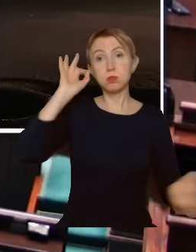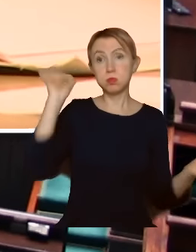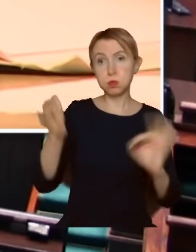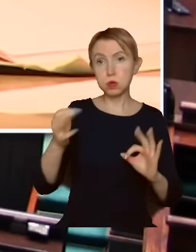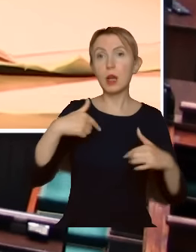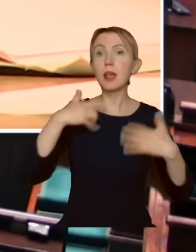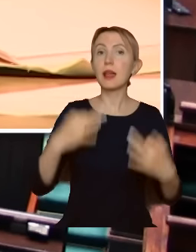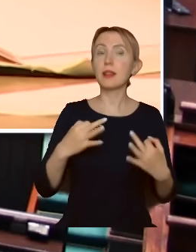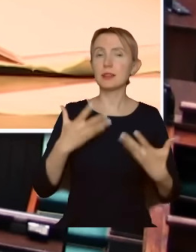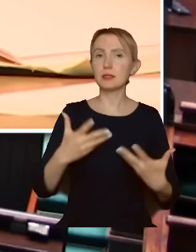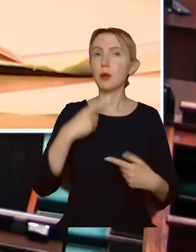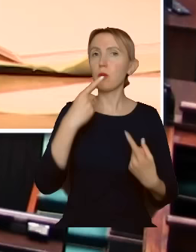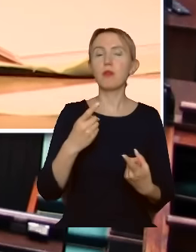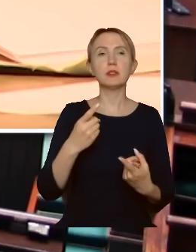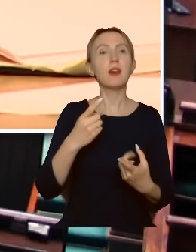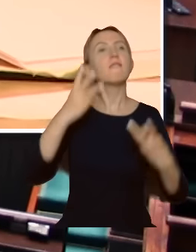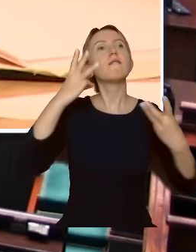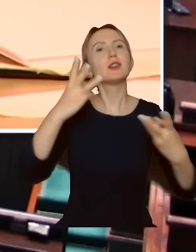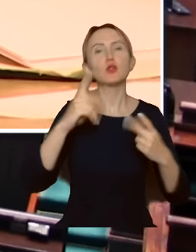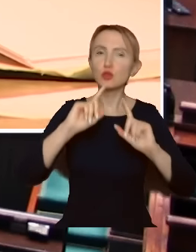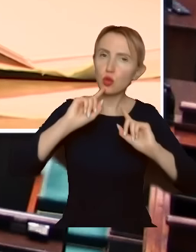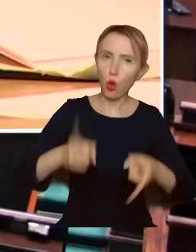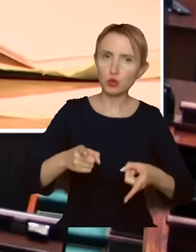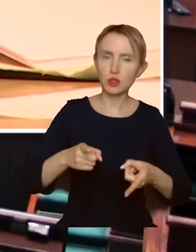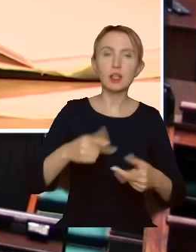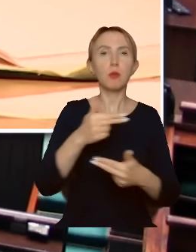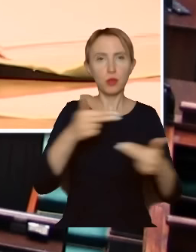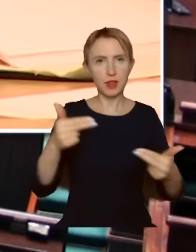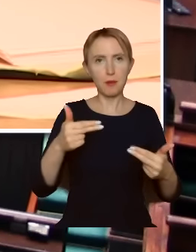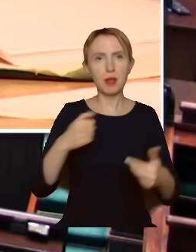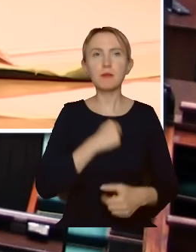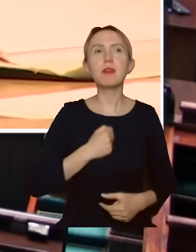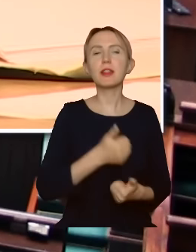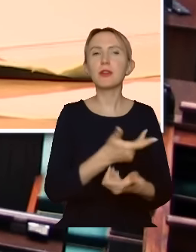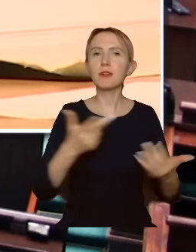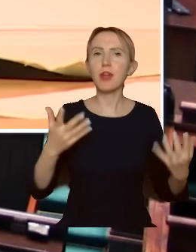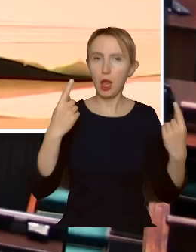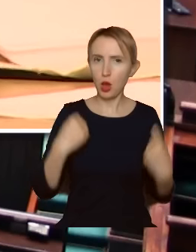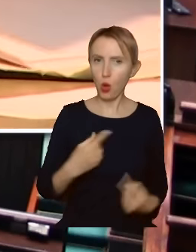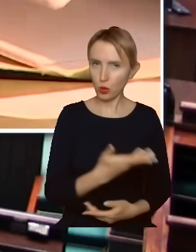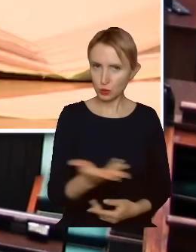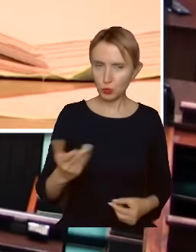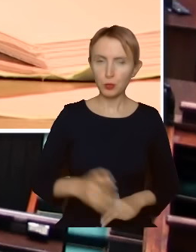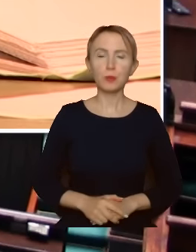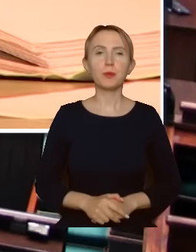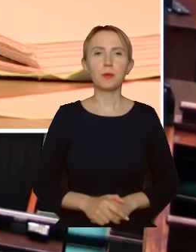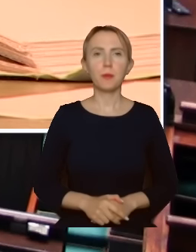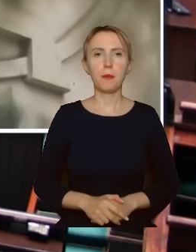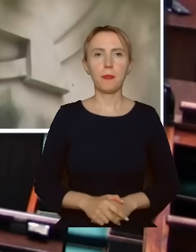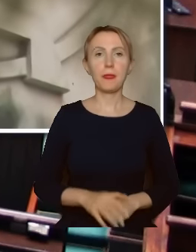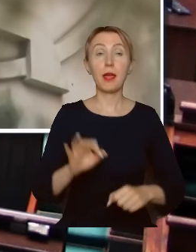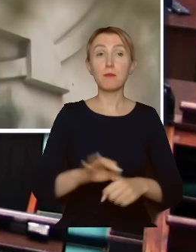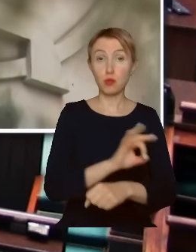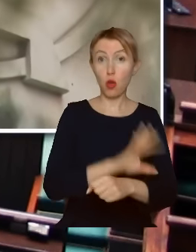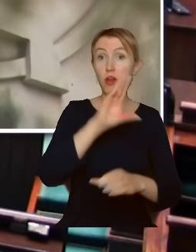teraz przejść do kwestii ważności orzeczeń bo to jest na pewno temat który niepokoi Wielu z widzów nasz projekt przewiduje że co do